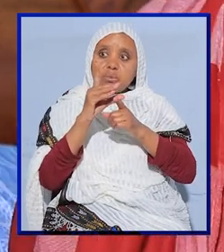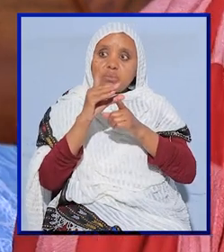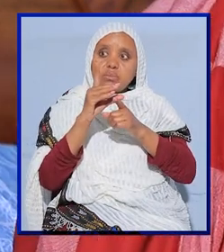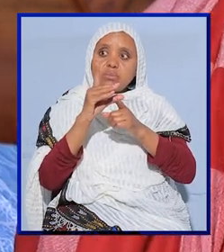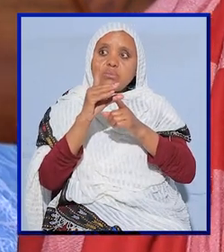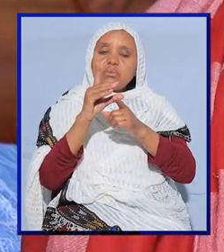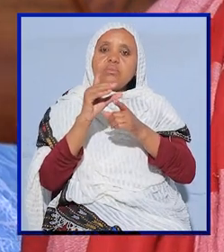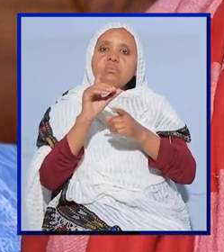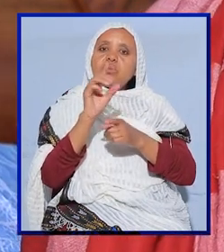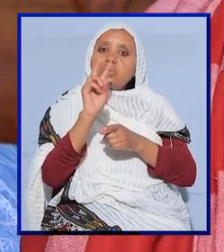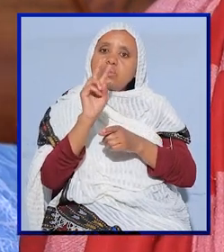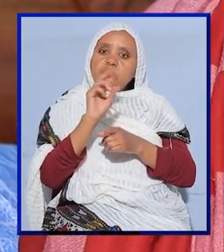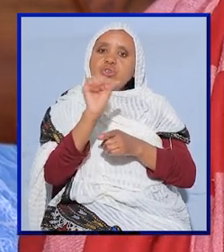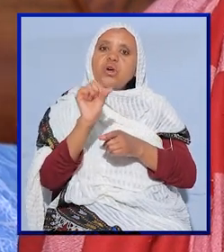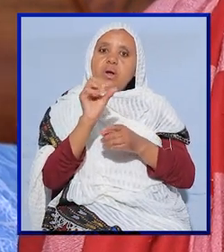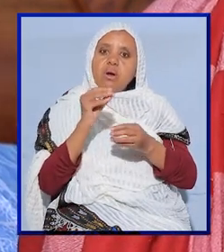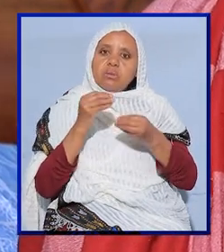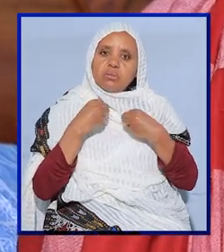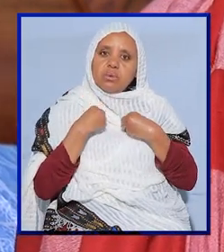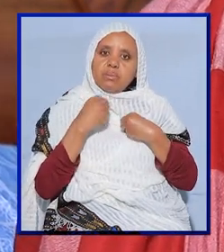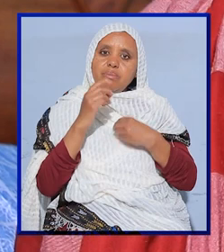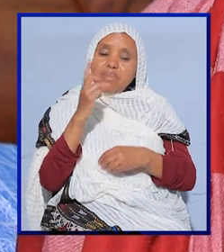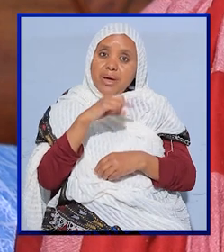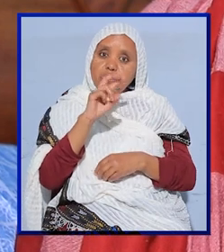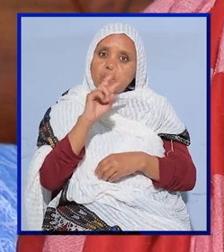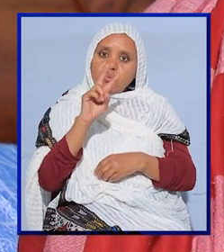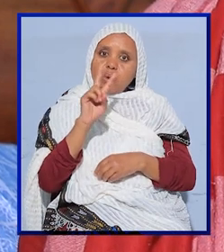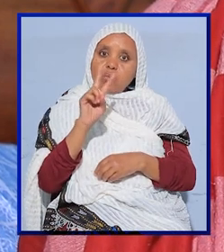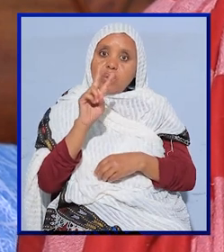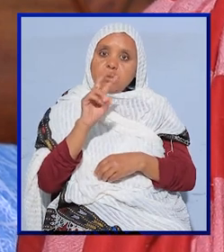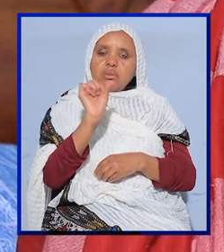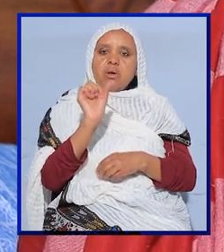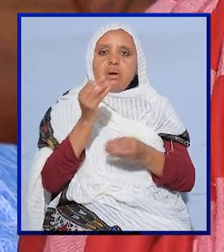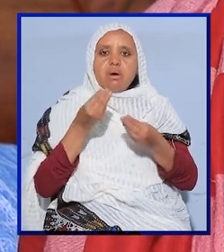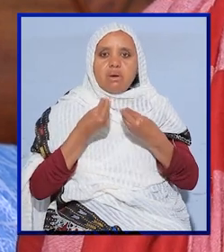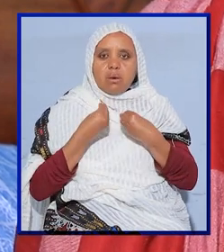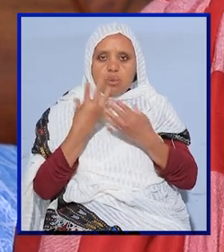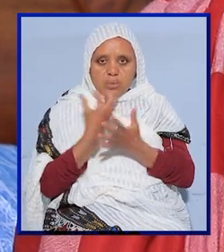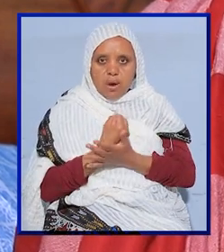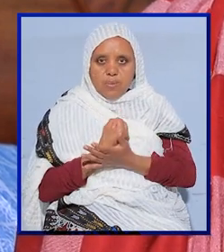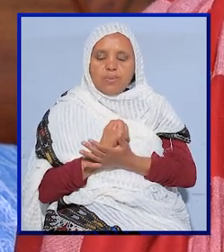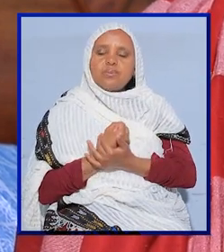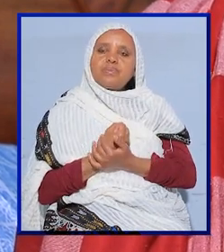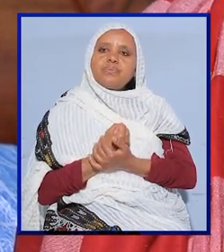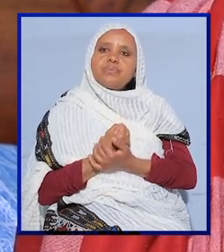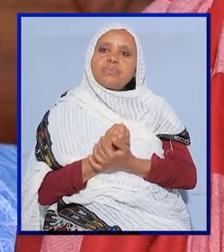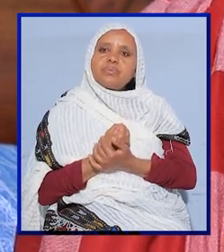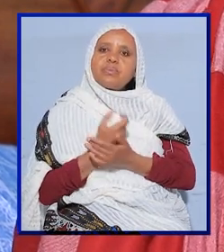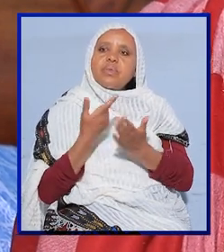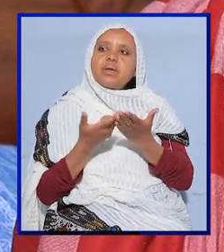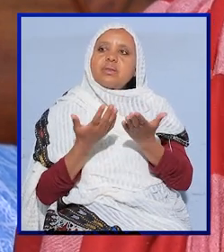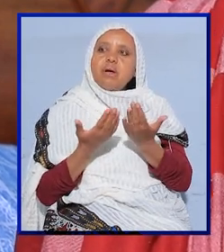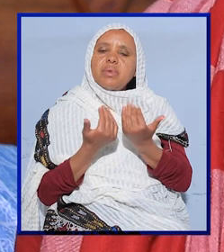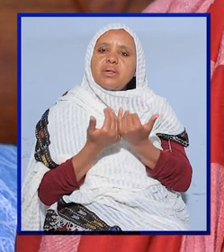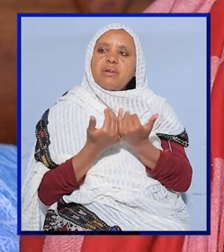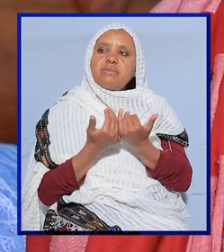አገናኝተውኝ ሁለት ሁለት እንጀራ ወስዳለሁ። በቀን ሁለት ሁለት እንጀራ ወስዳለሁ። እሱን ወስዳለሁ።